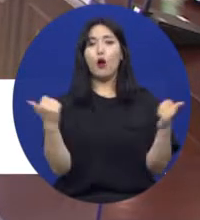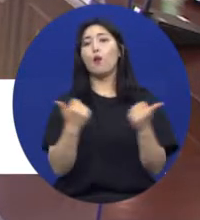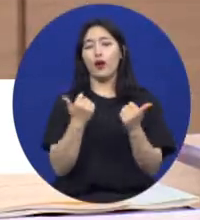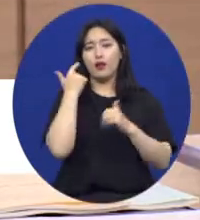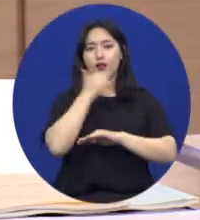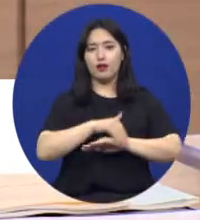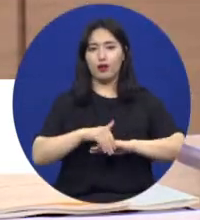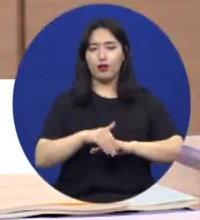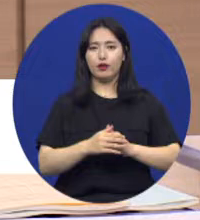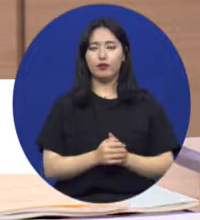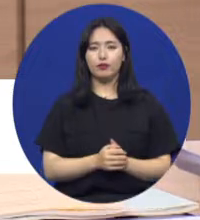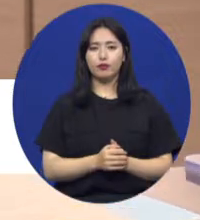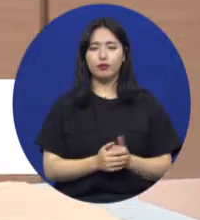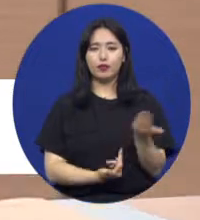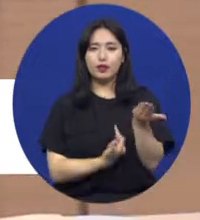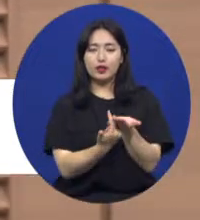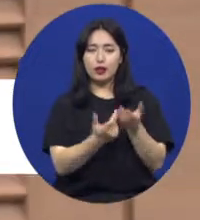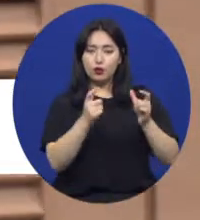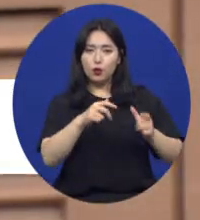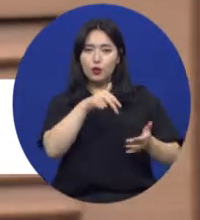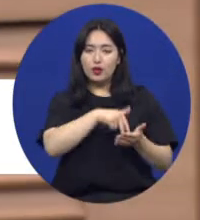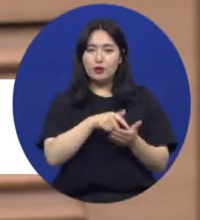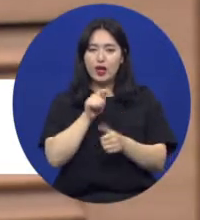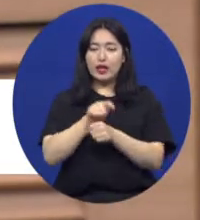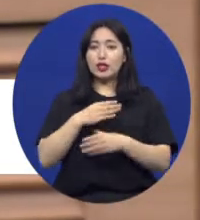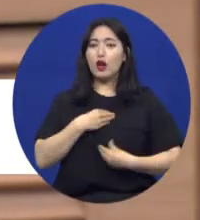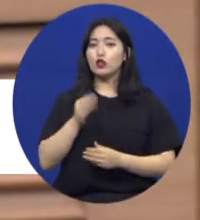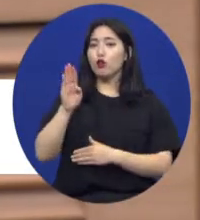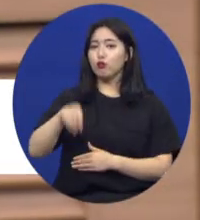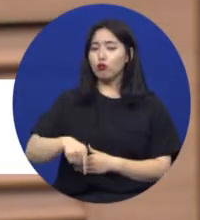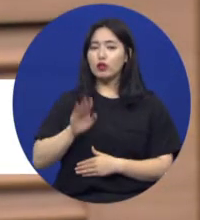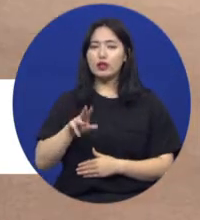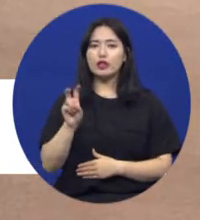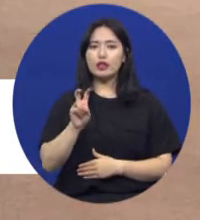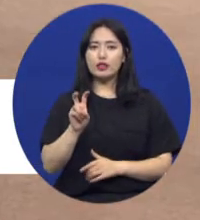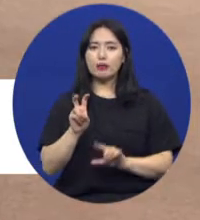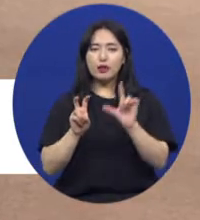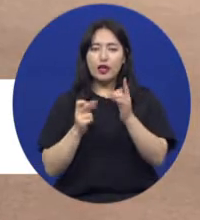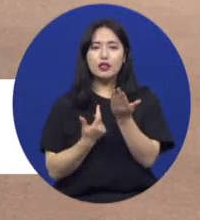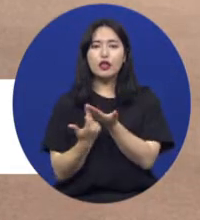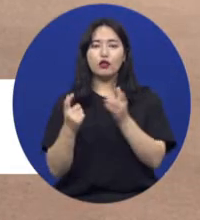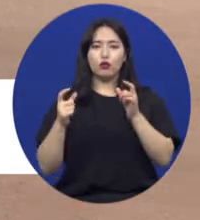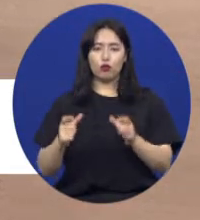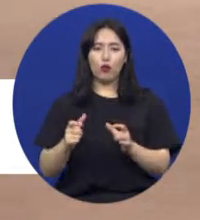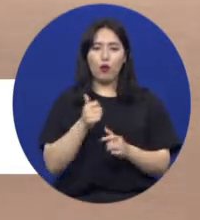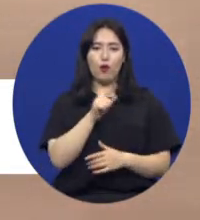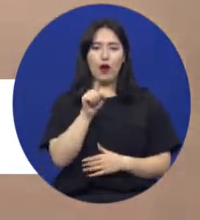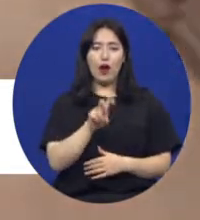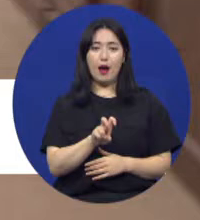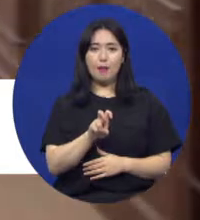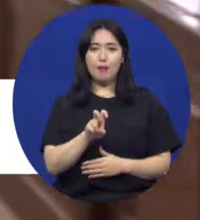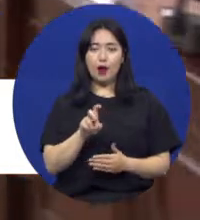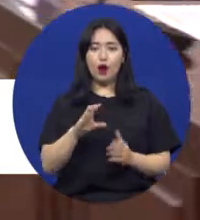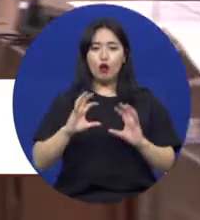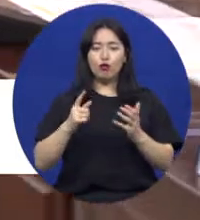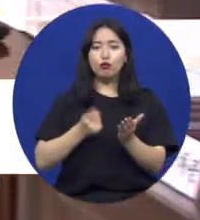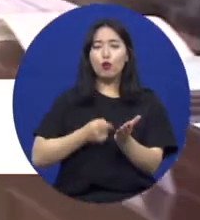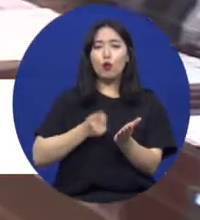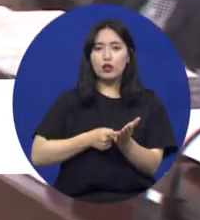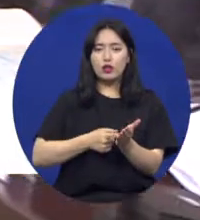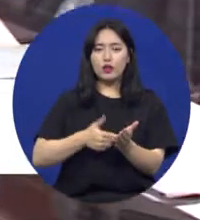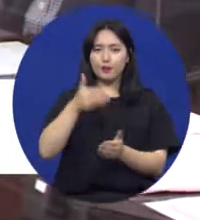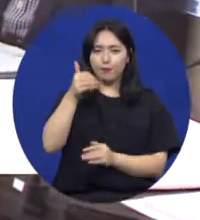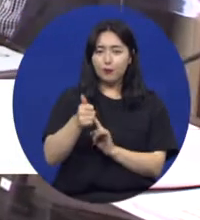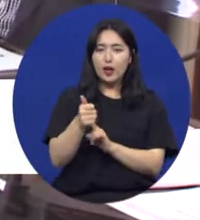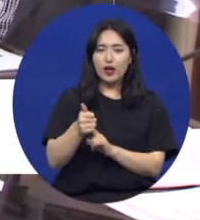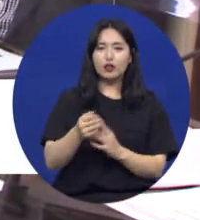보입니다. 제주도에 따르면 행정안전부는 오는 20일 제주에서 한덕수 국무총리 주재로 4.3 위원회를